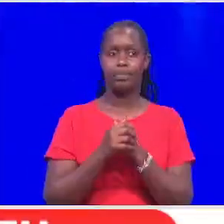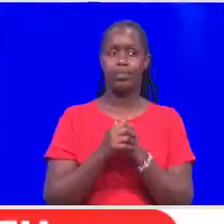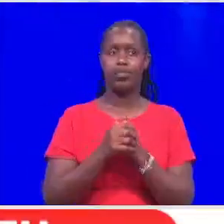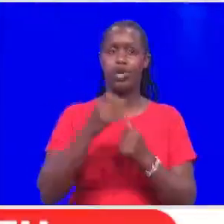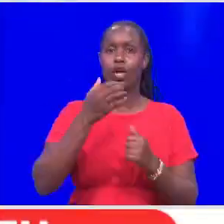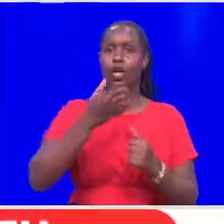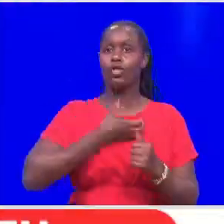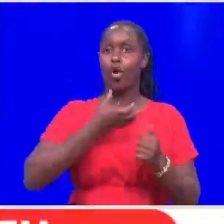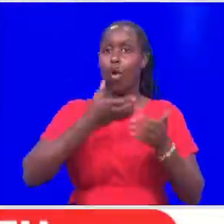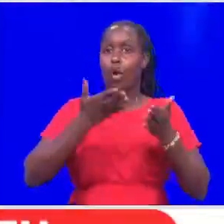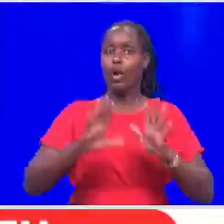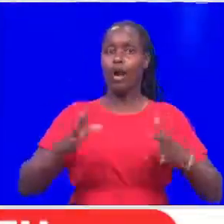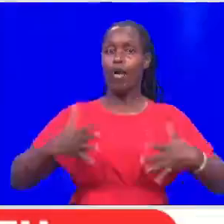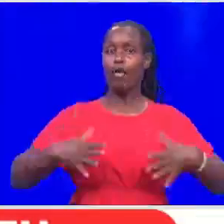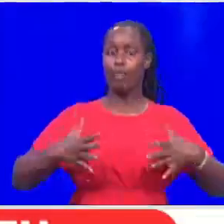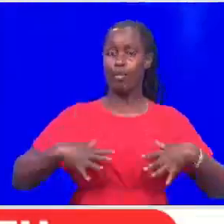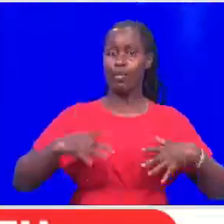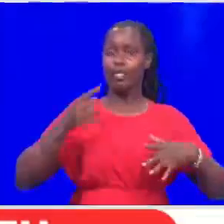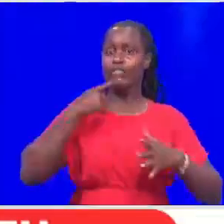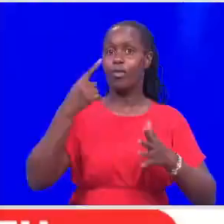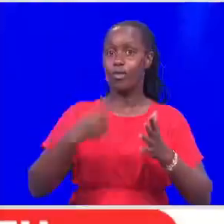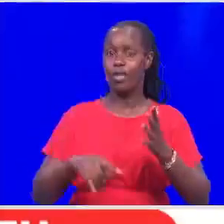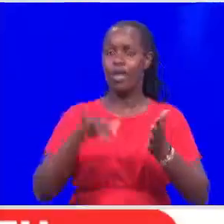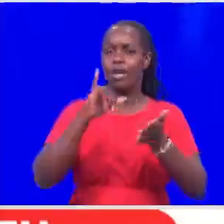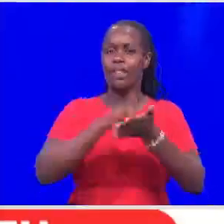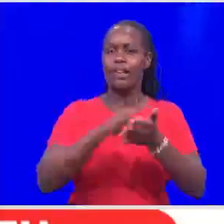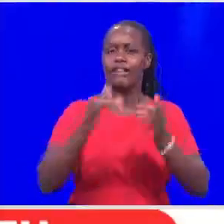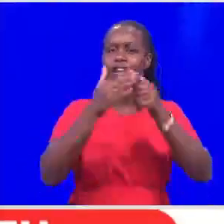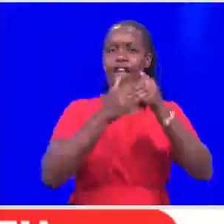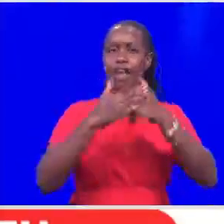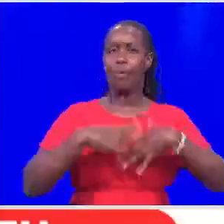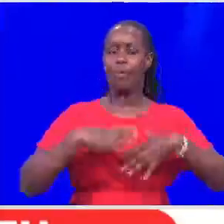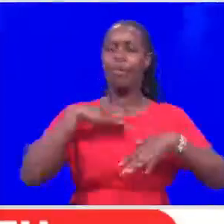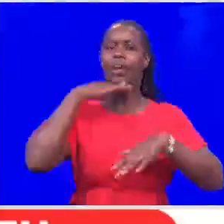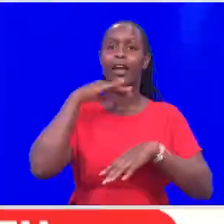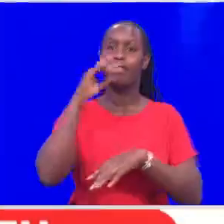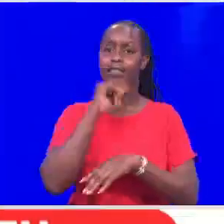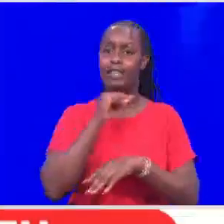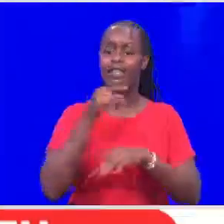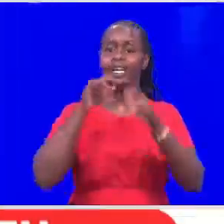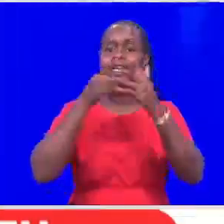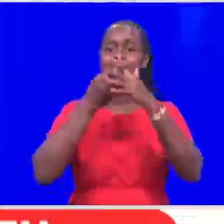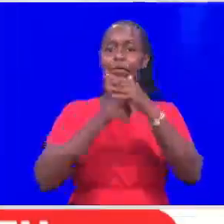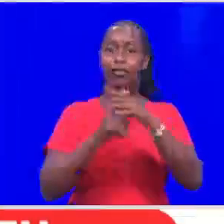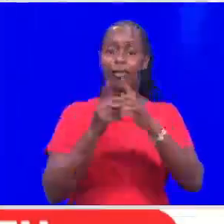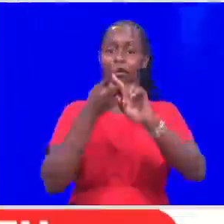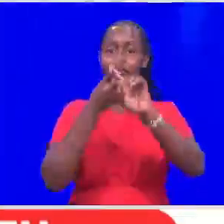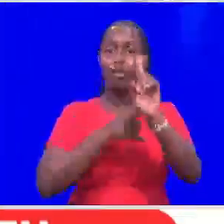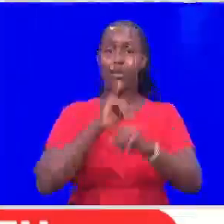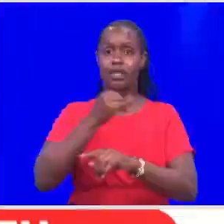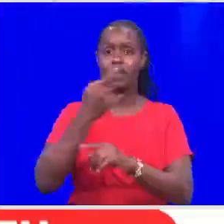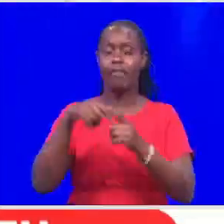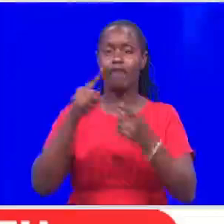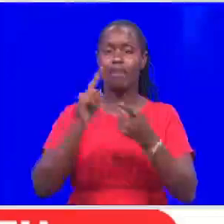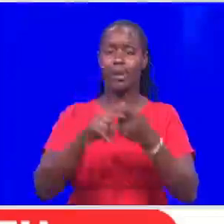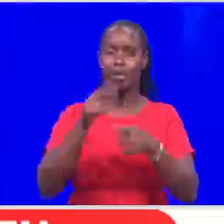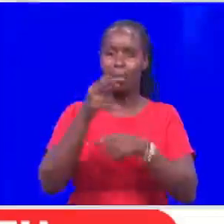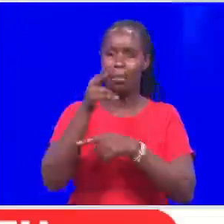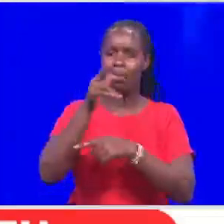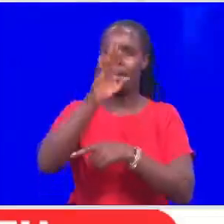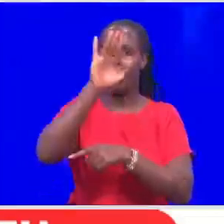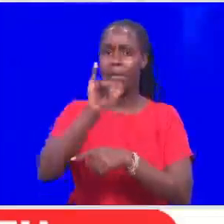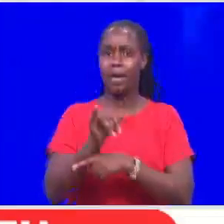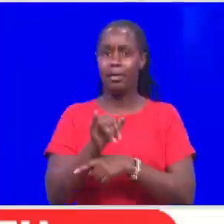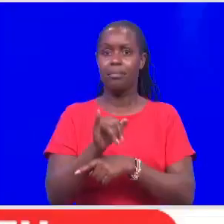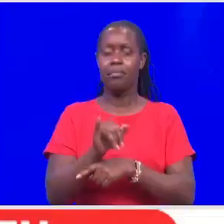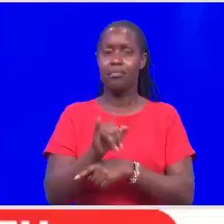Wenyeji wakidokeza kwa watu 9 wamefariki tangu mwaka huu kuanza baada ya kupigwa risasi na majangili.